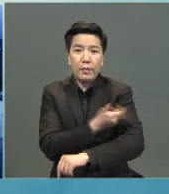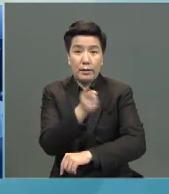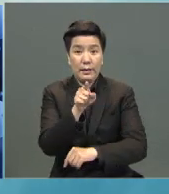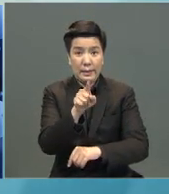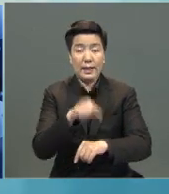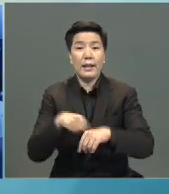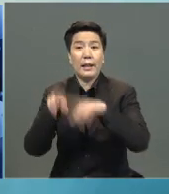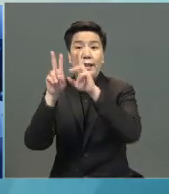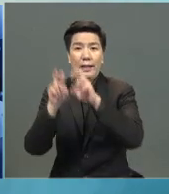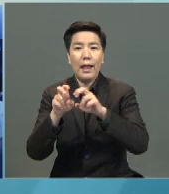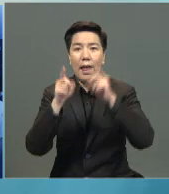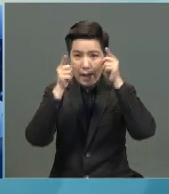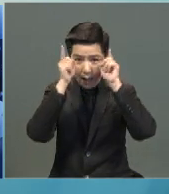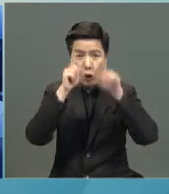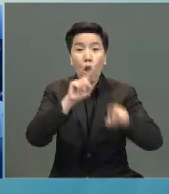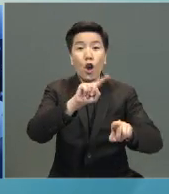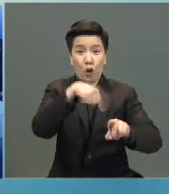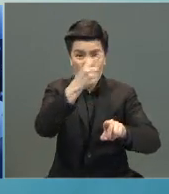นะครับก็เรียนว่าตัวตัวมีทั้งสองแพทฟอร์มนะครับเดี๋ยวท่านจะดาวน์โหลดได้ในระบบAndroid